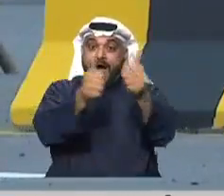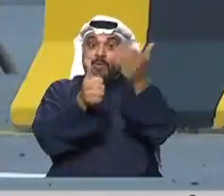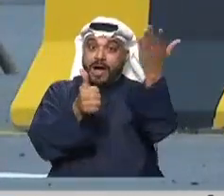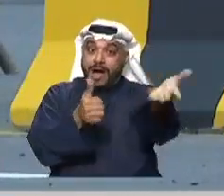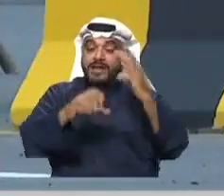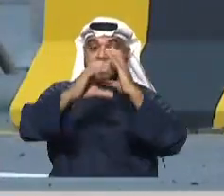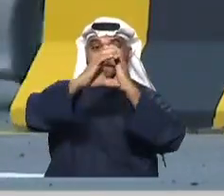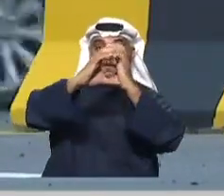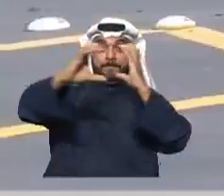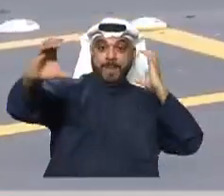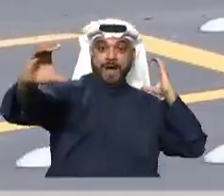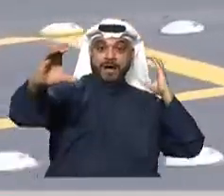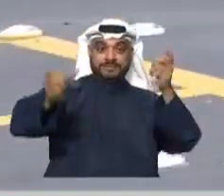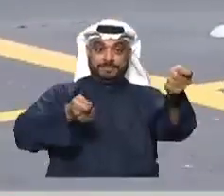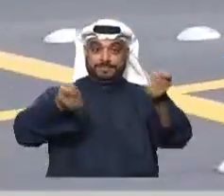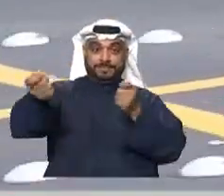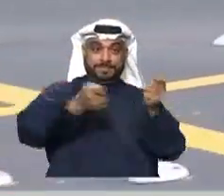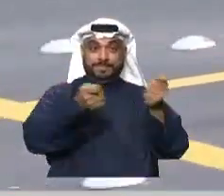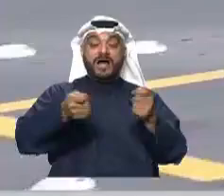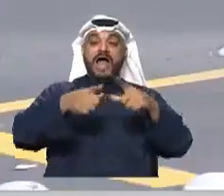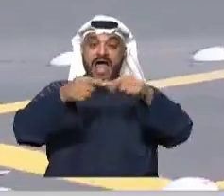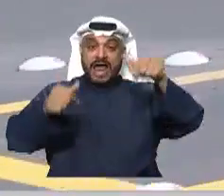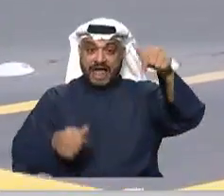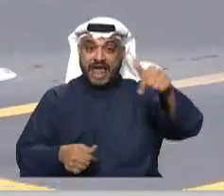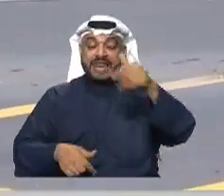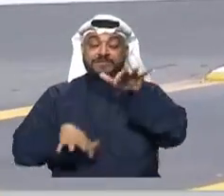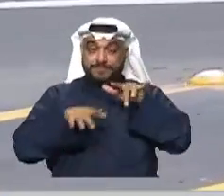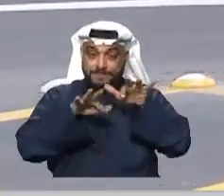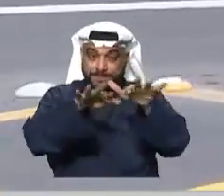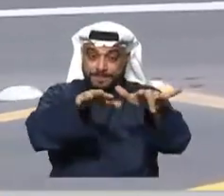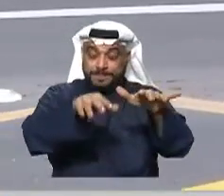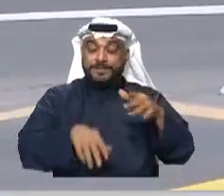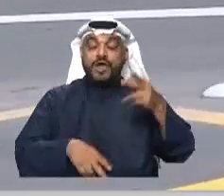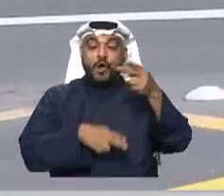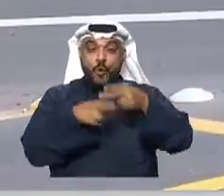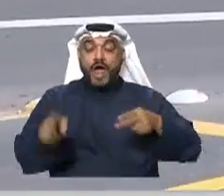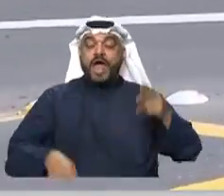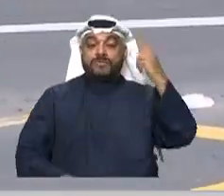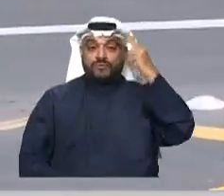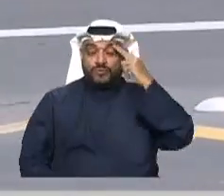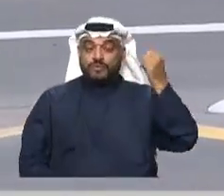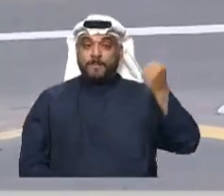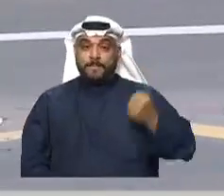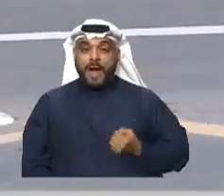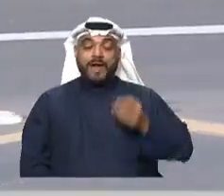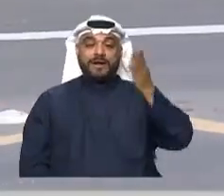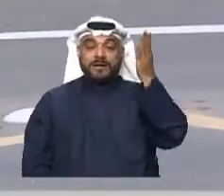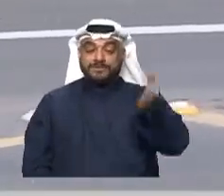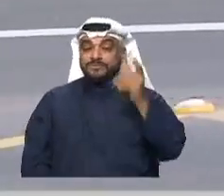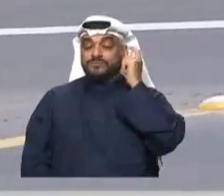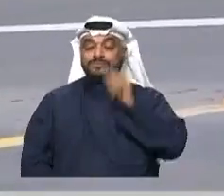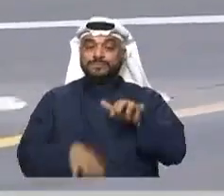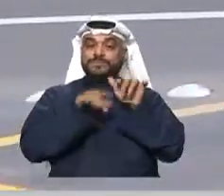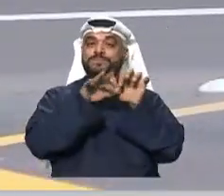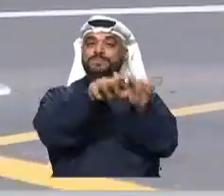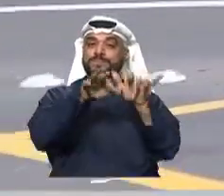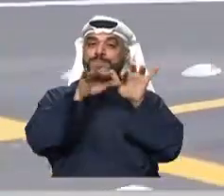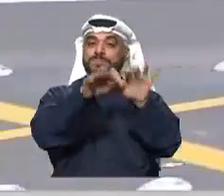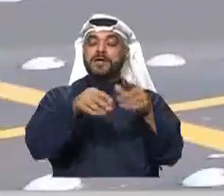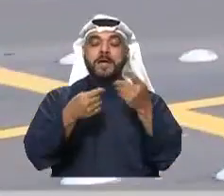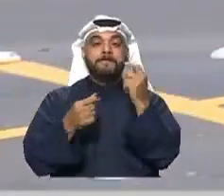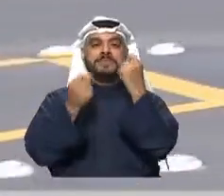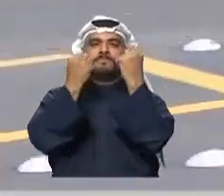لباصات، بالنسبة للجمهور الخليجي، بالنسبة للجمهور الدول الأخرى الكويتيين و ومثل ما انت شايف الامور ان شاء الله